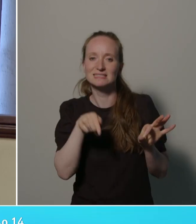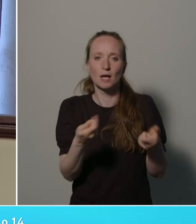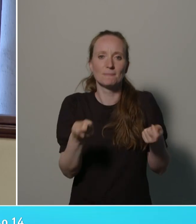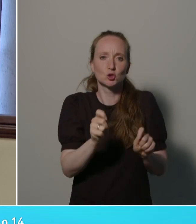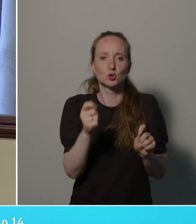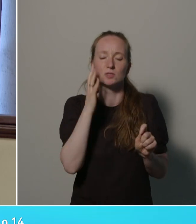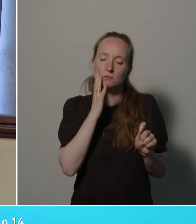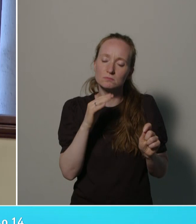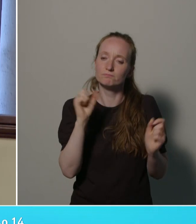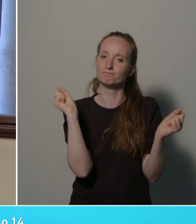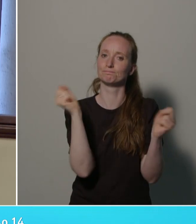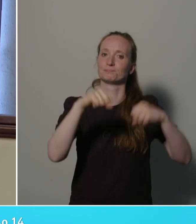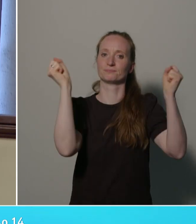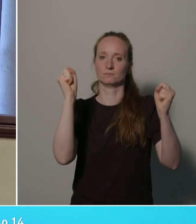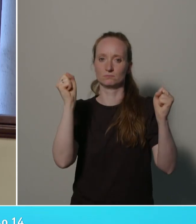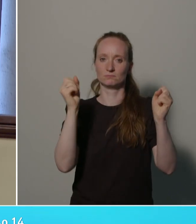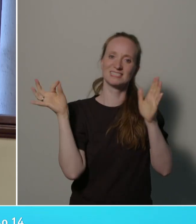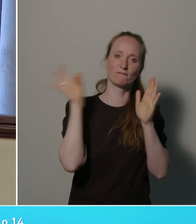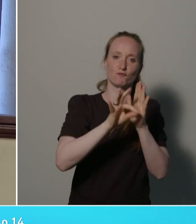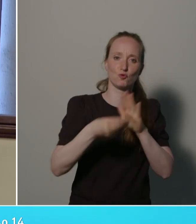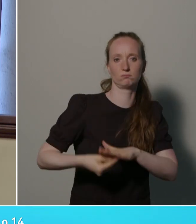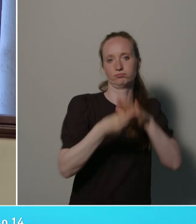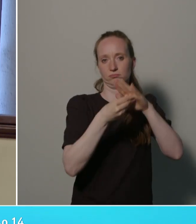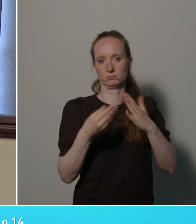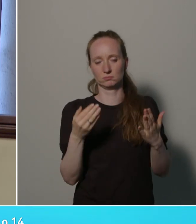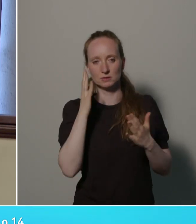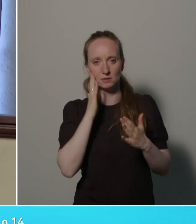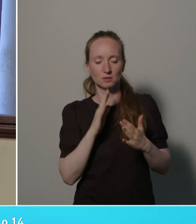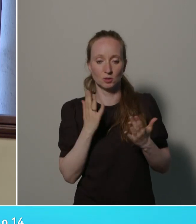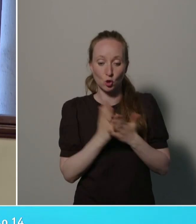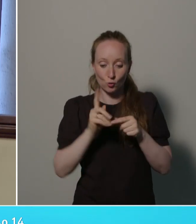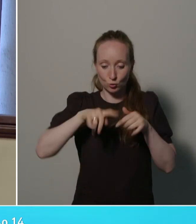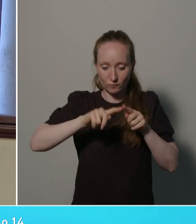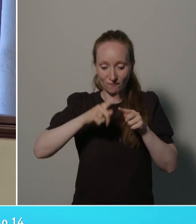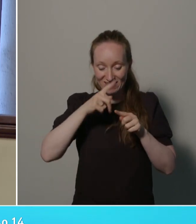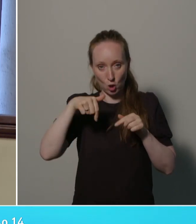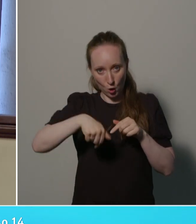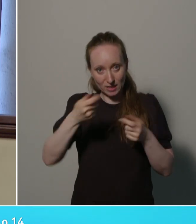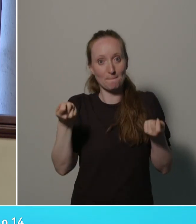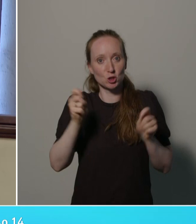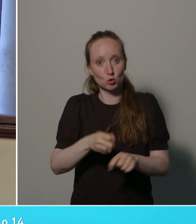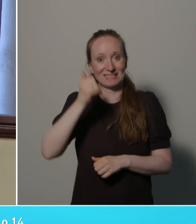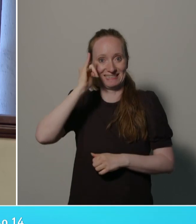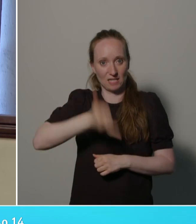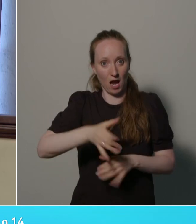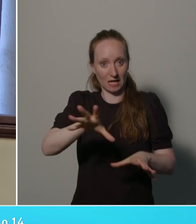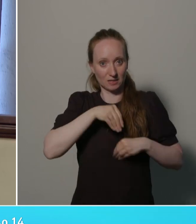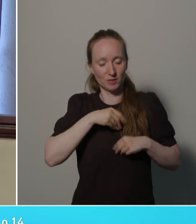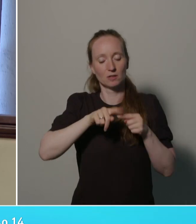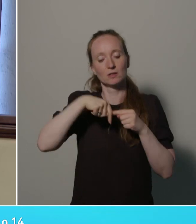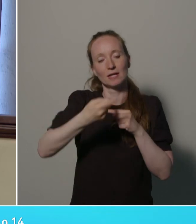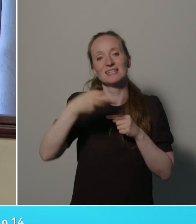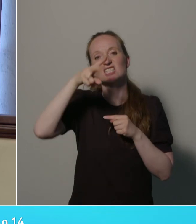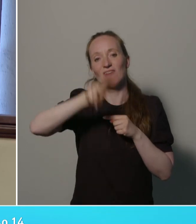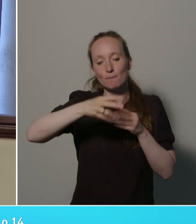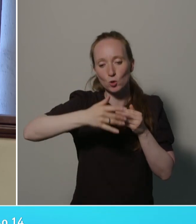zuzustimmen. Es ist der erste Weg, der erste Anfang, wo zwei Monate lang die Bürgerinnen und Bürger Zeit haben, sich zu artikulieren,